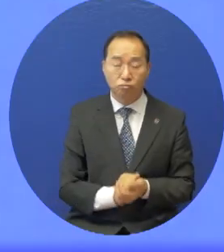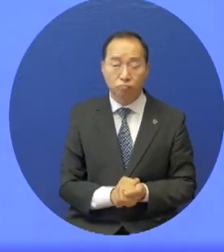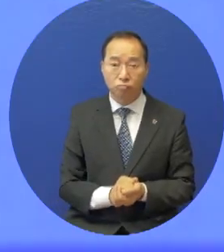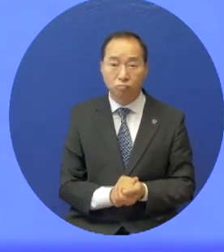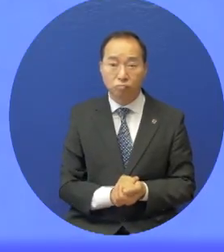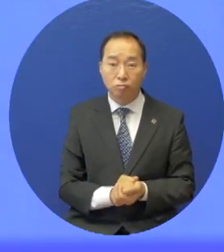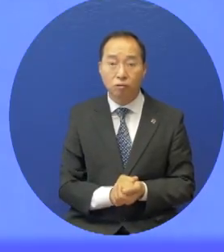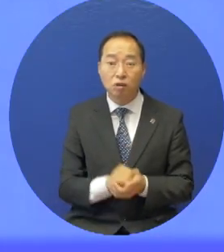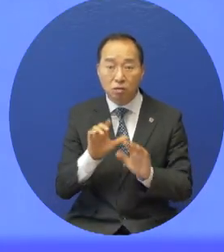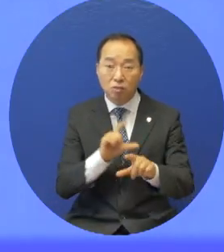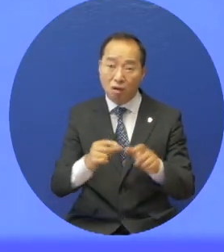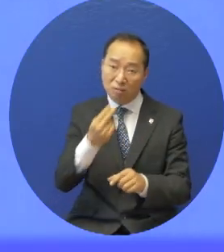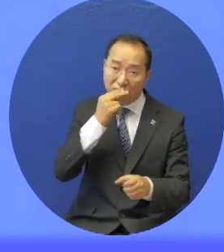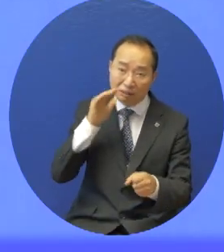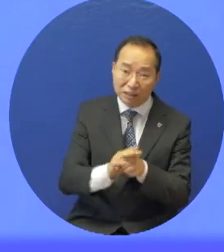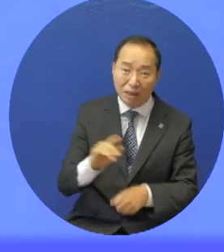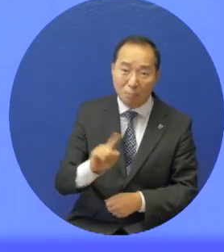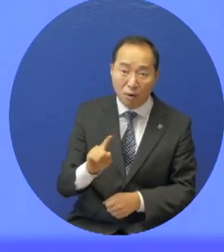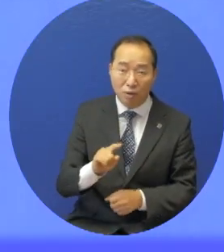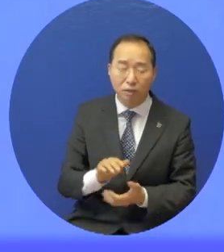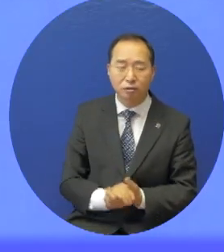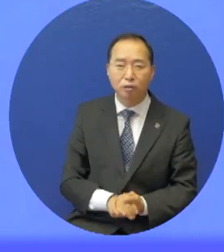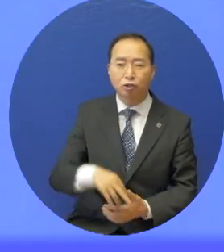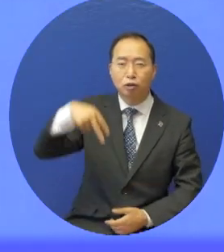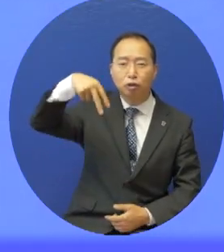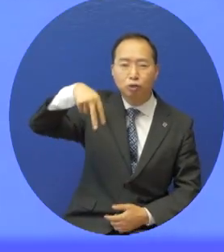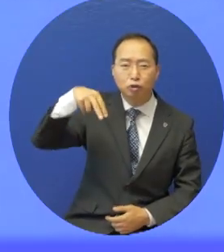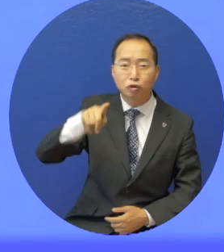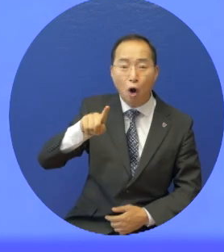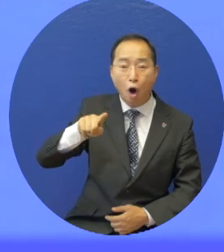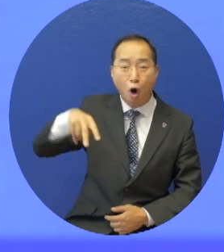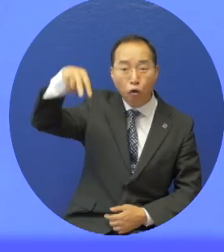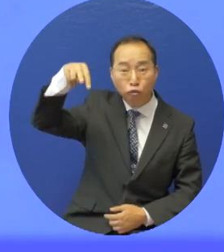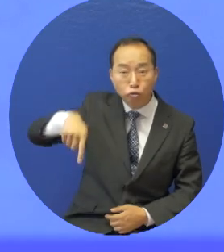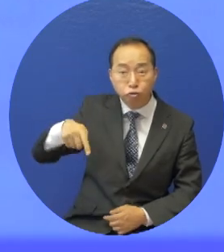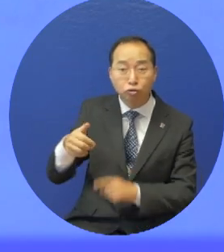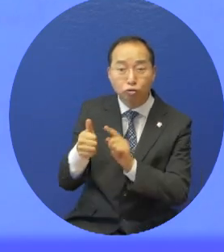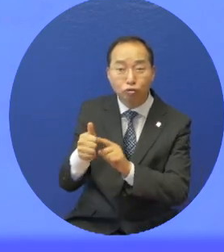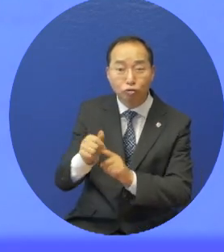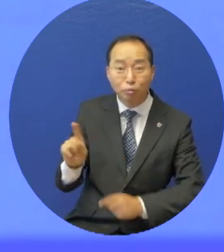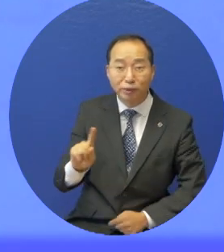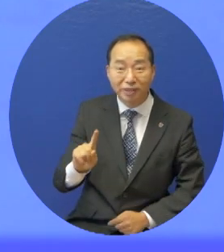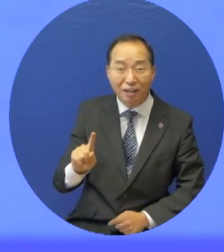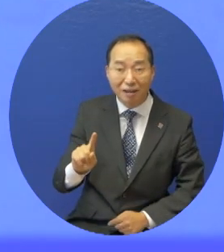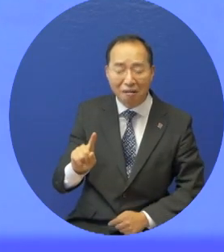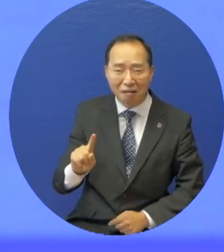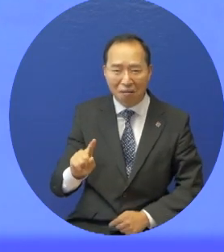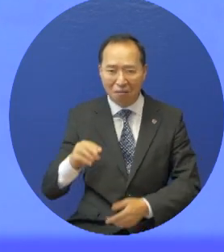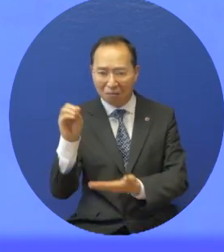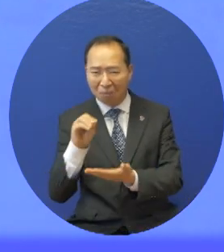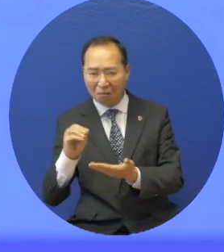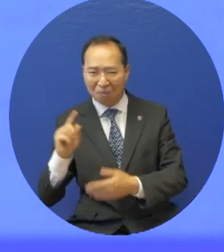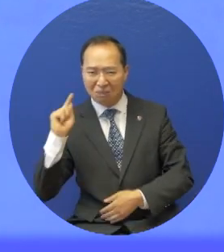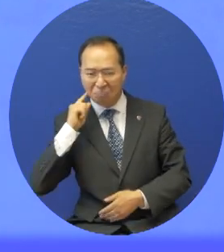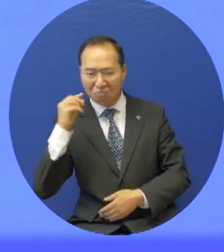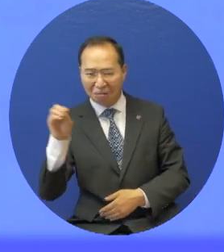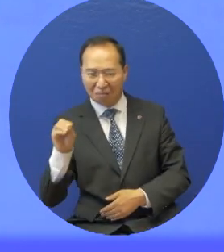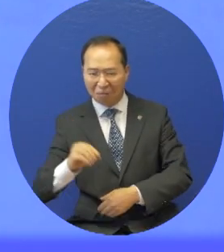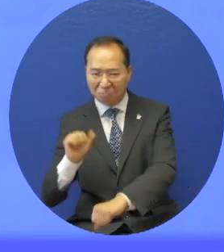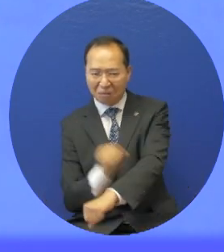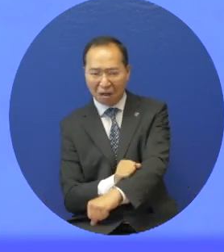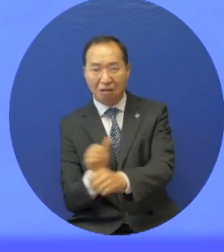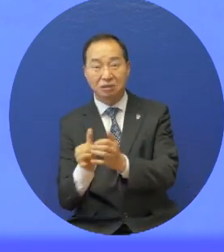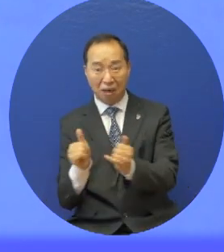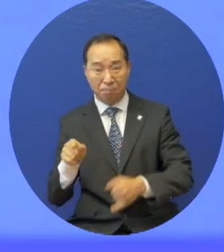거예요. 더 기가 막힌 건 지금부터입니다. 서수라고 하는 사람을 투입합니다. 서수는 뭔지 아세요? 명필이에요.